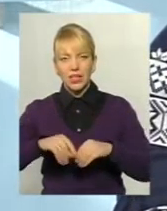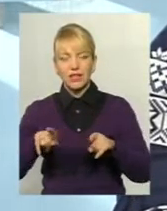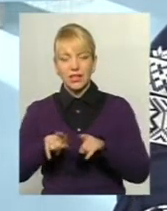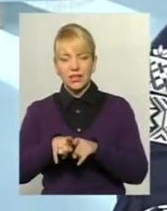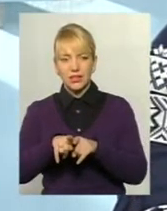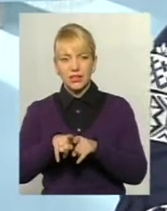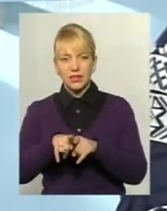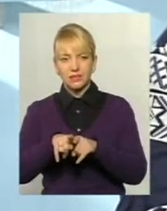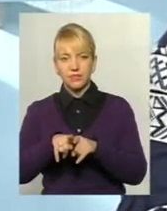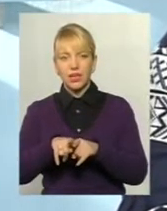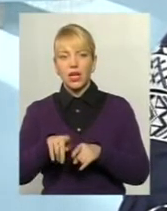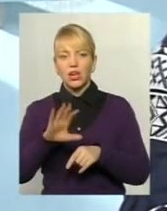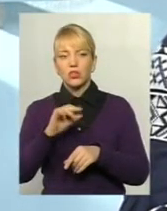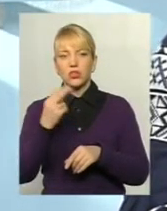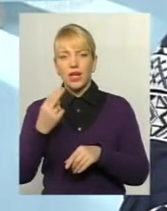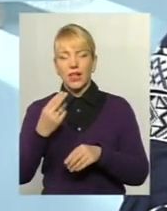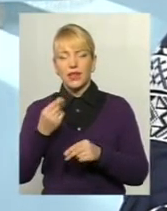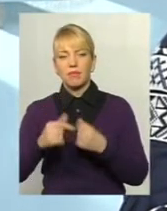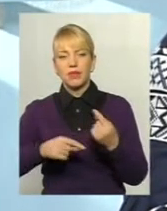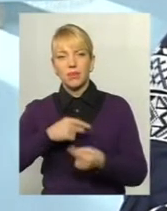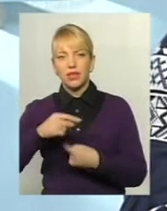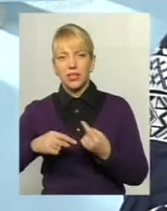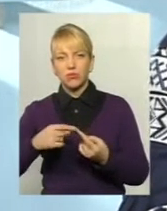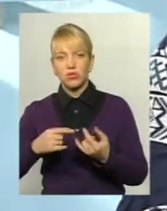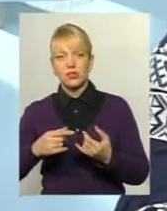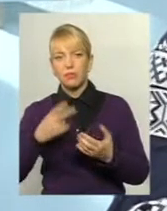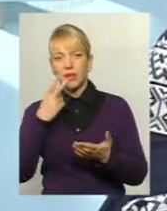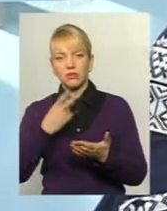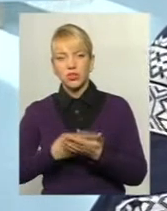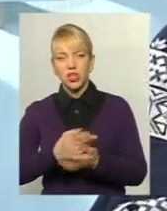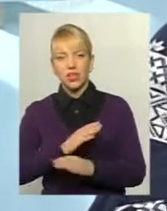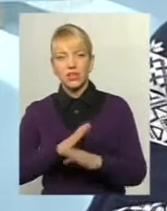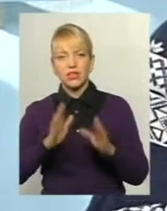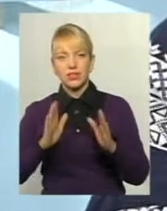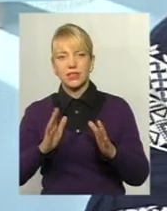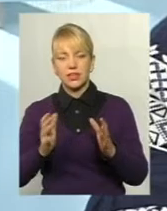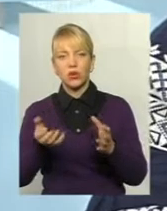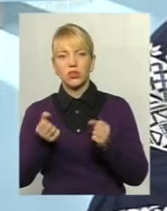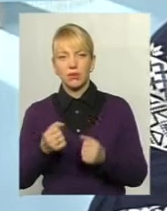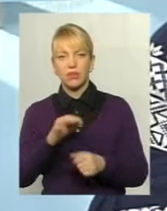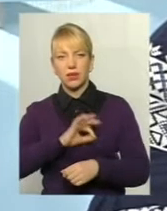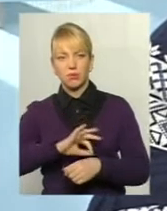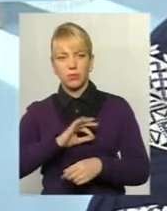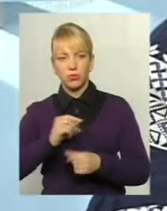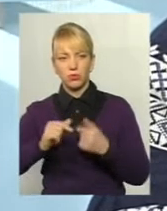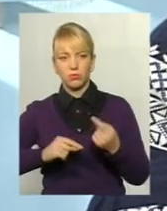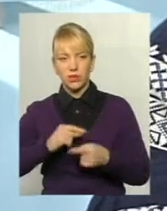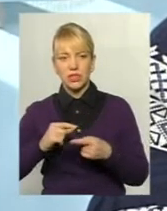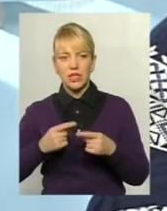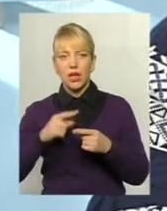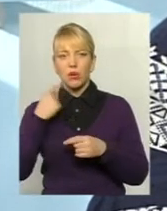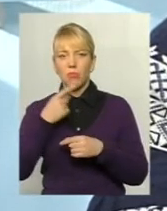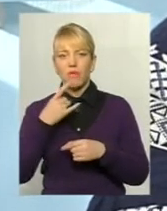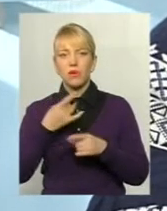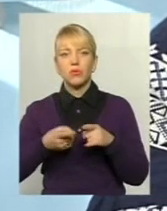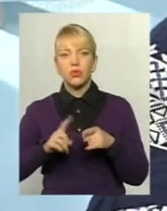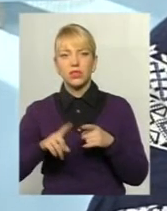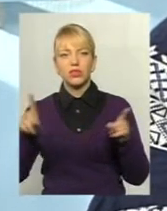тенденцій. Соціальне підприємництво якраз передбачає не просто отримання прибутку бізнесом. Йдеться про те,